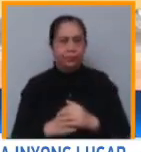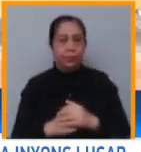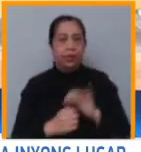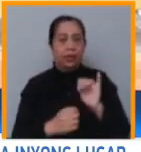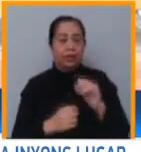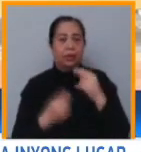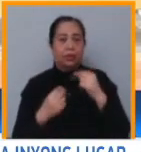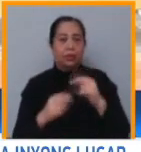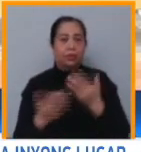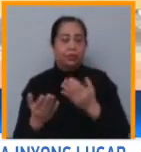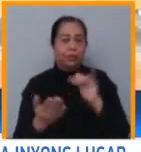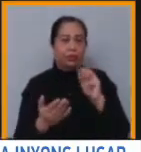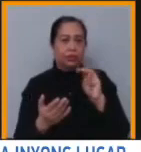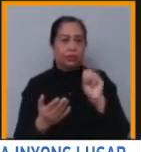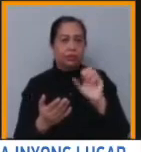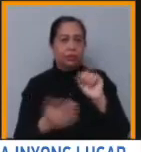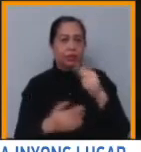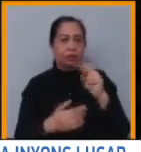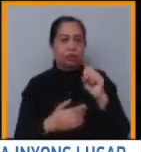James Agustin.